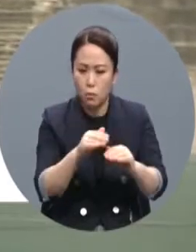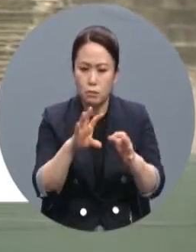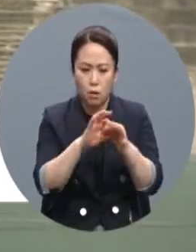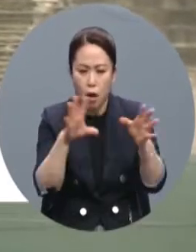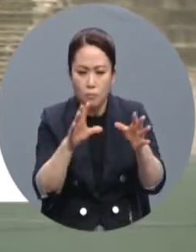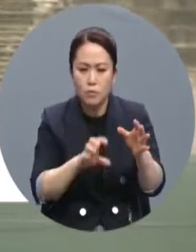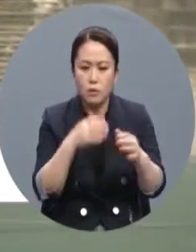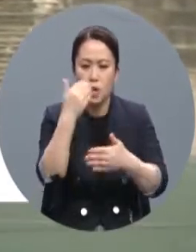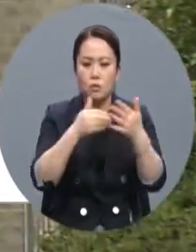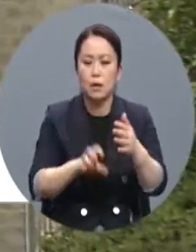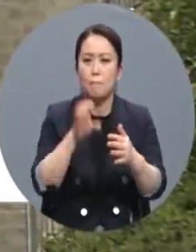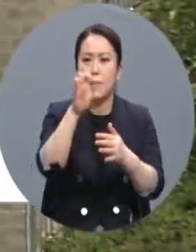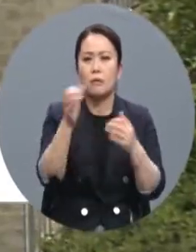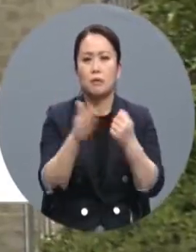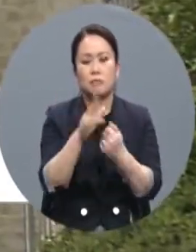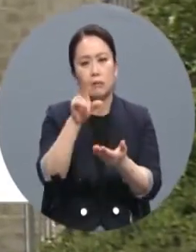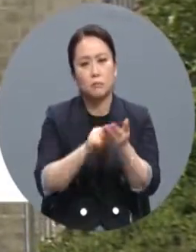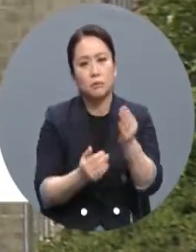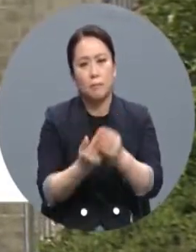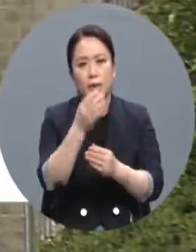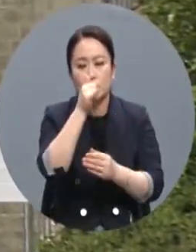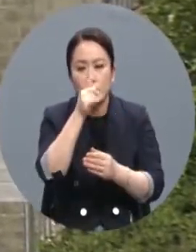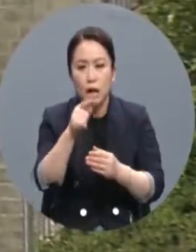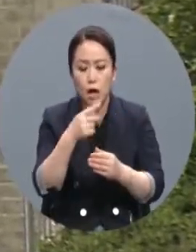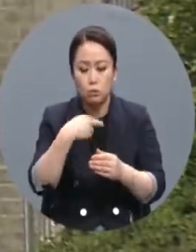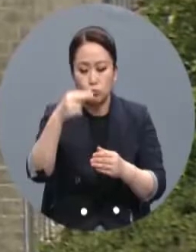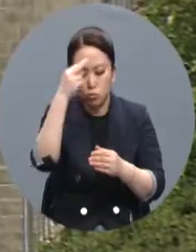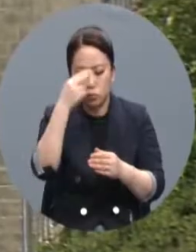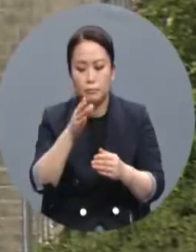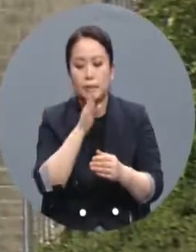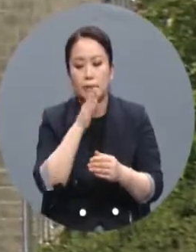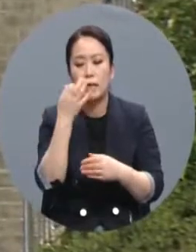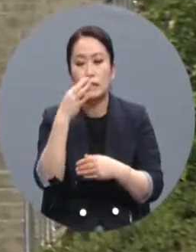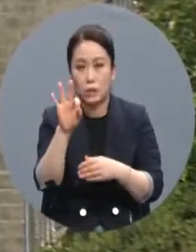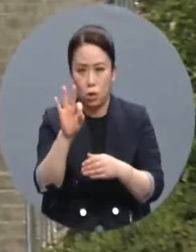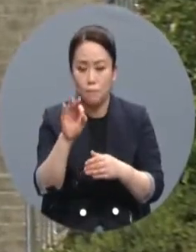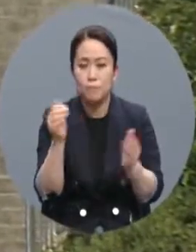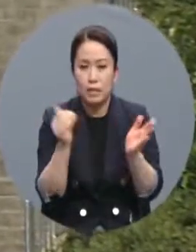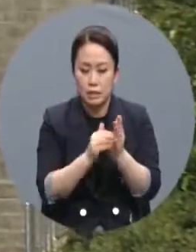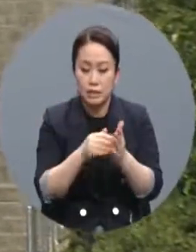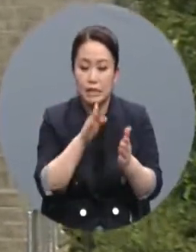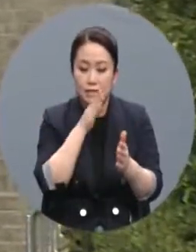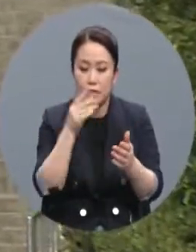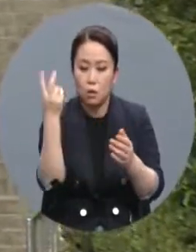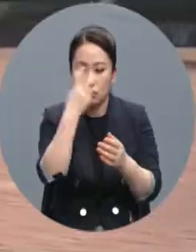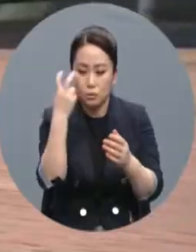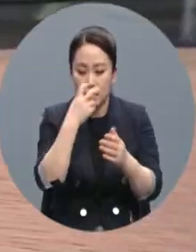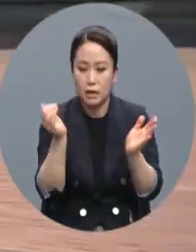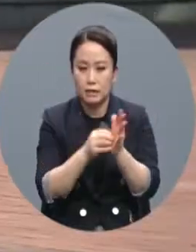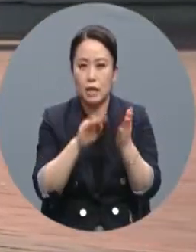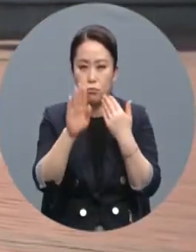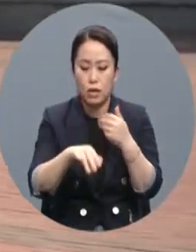han 음주 강 의 사실을 인정한 상태며 부산대는 사실 관계를 조사한 뒤 a 씨를 조치할 계획입니다